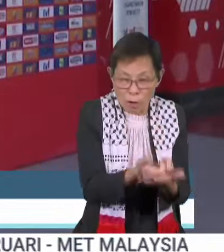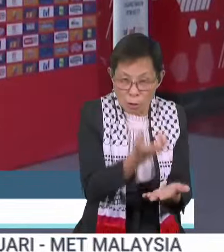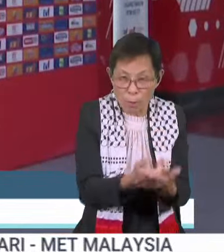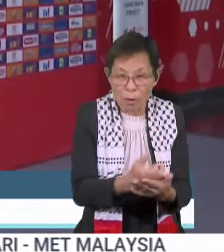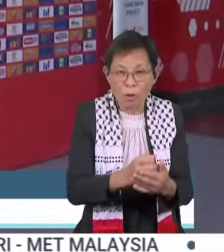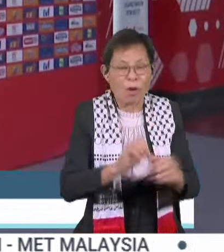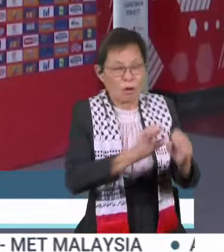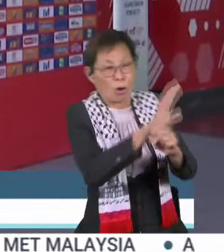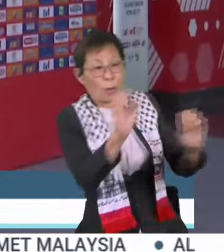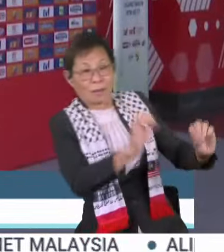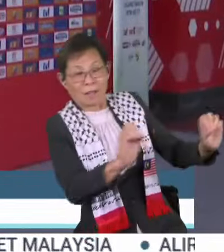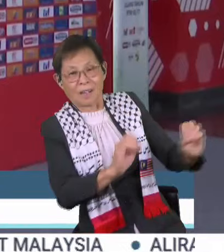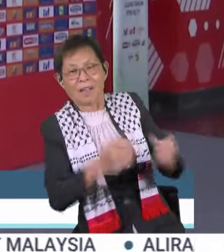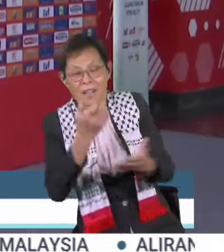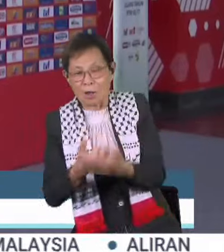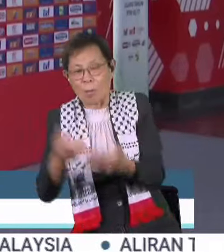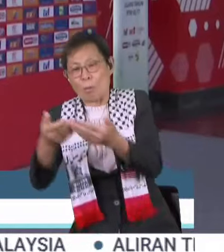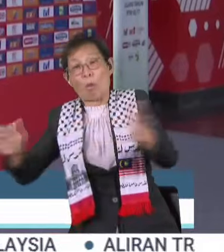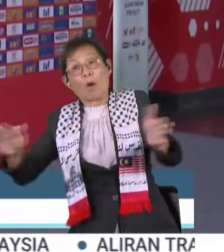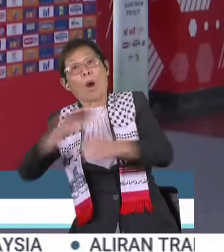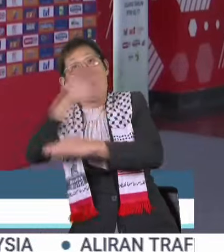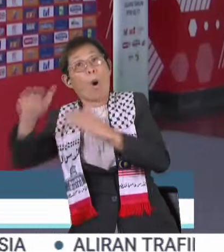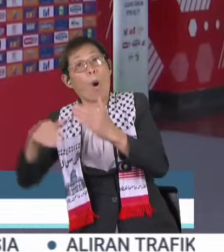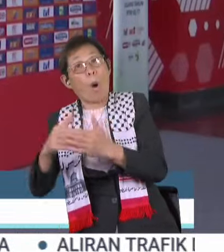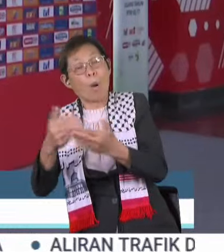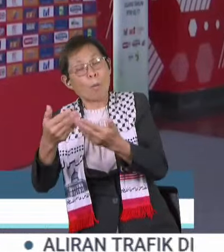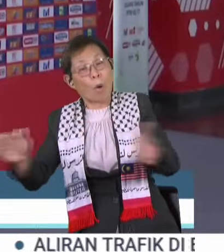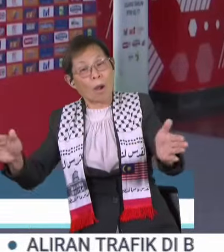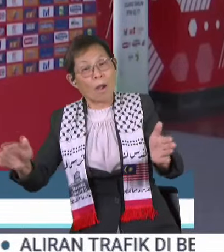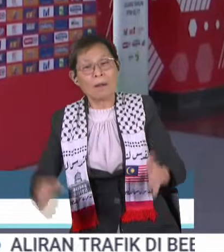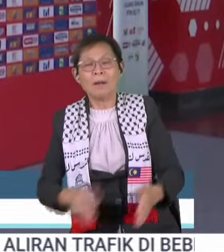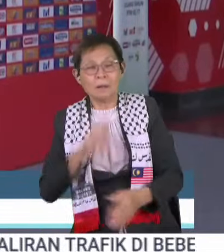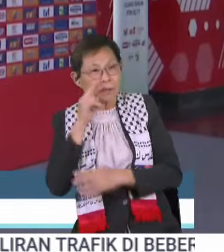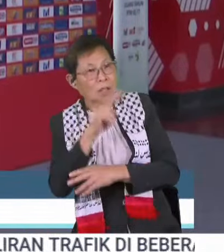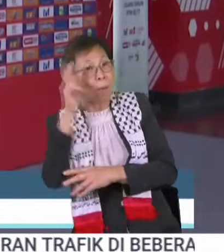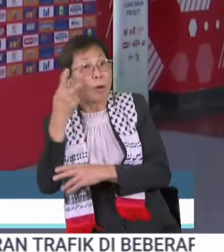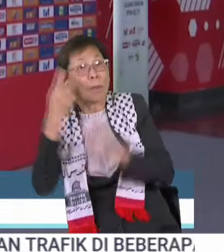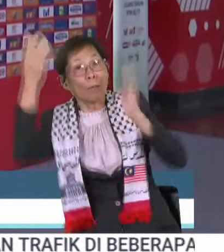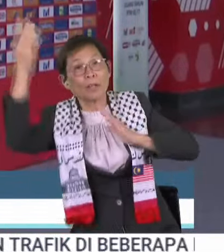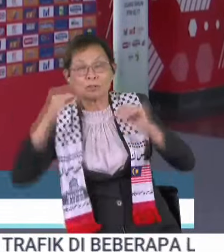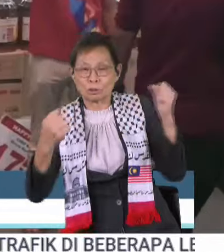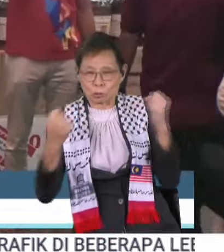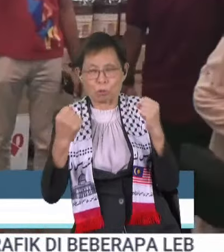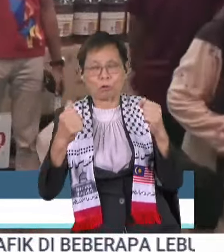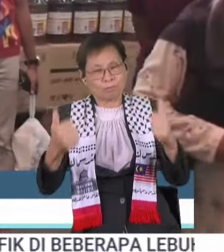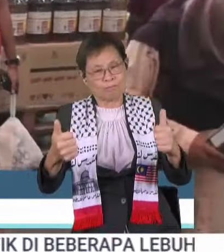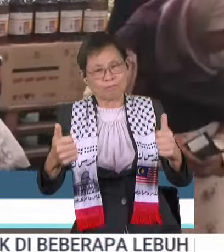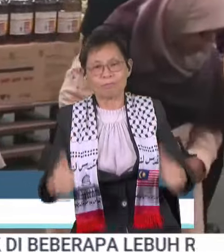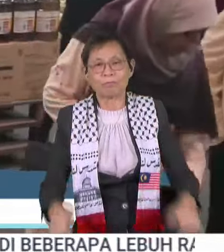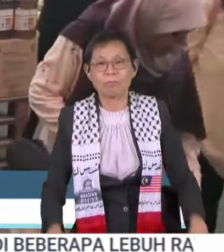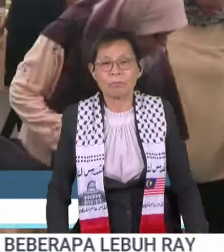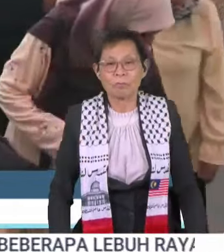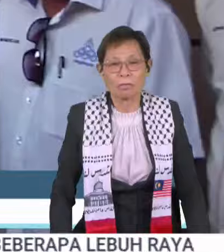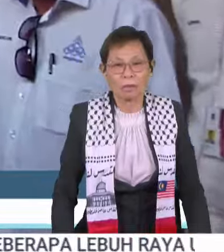COVID dah tak ada, ekonomi buka sepenuhnya dan kita lihat sekarang ini dari segi politik negara kita dah stabil.